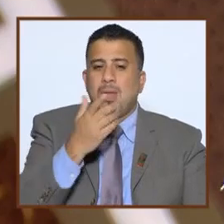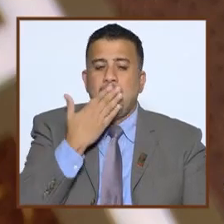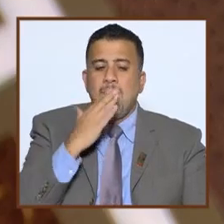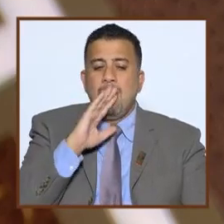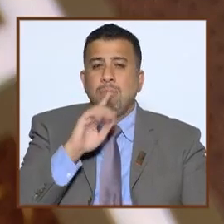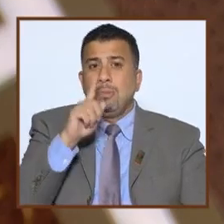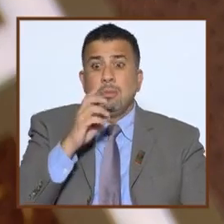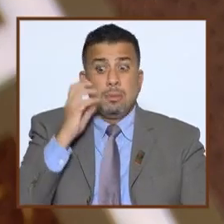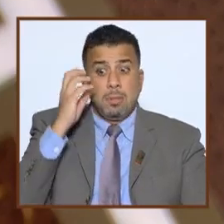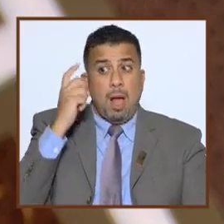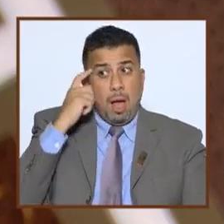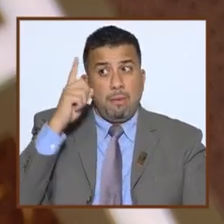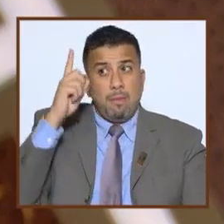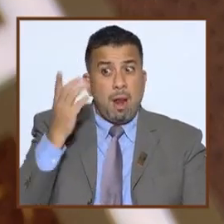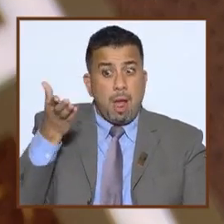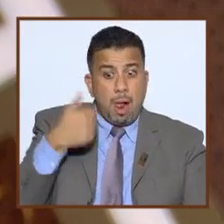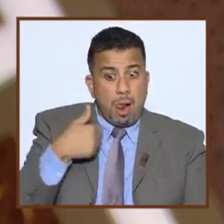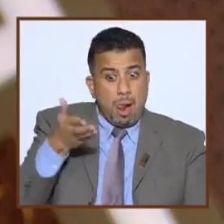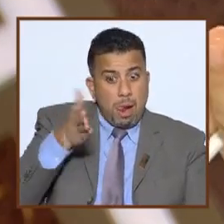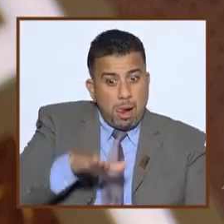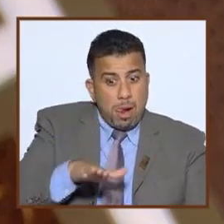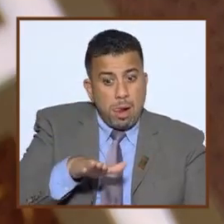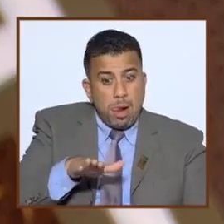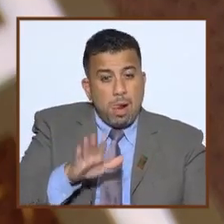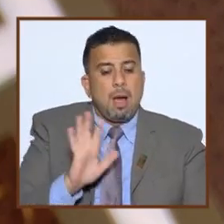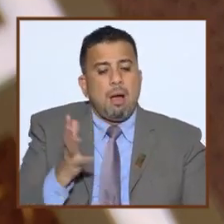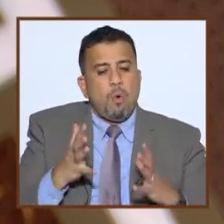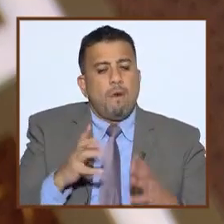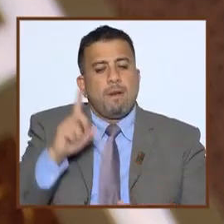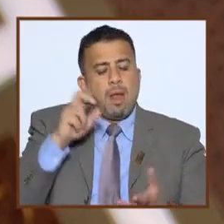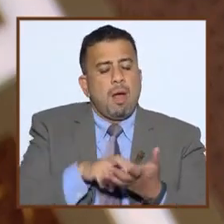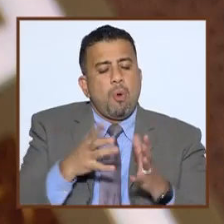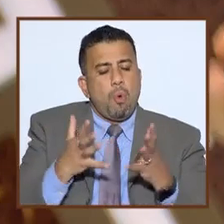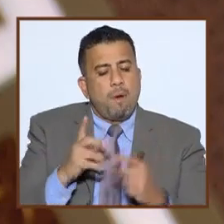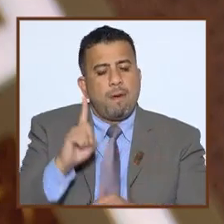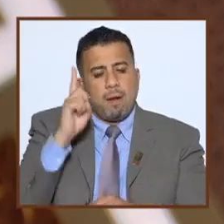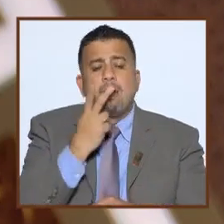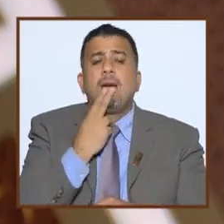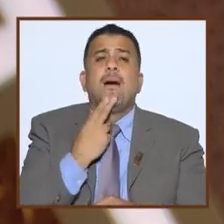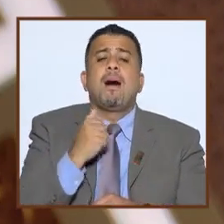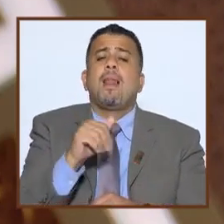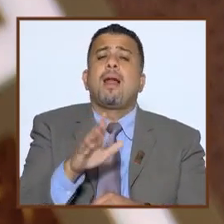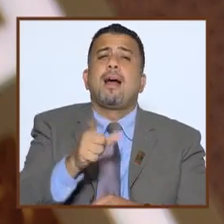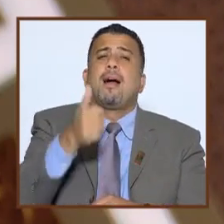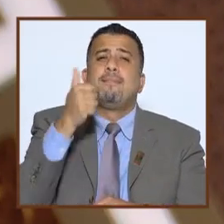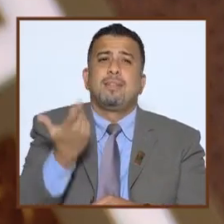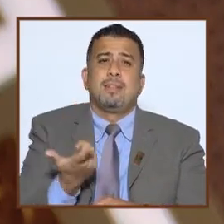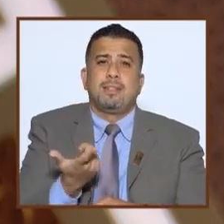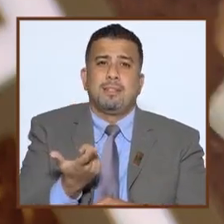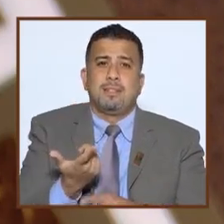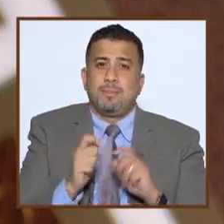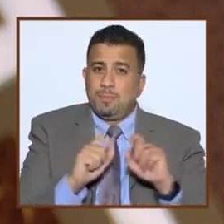يعيش عيشه رضيه وحياه هنيه وسعيد في هذه الدنيا لان المباحات اكثر من محرمات